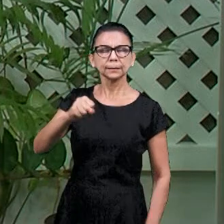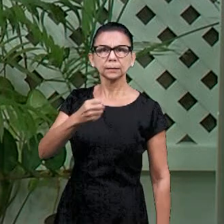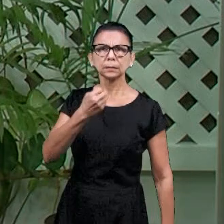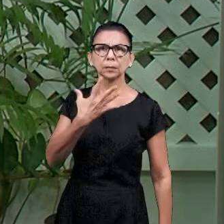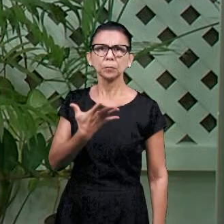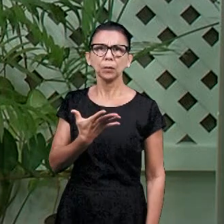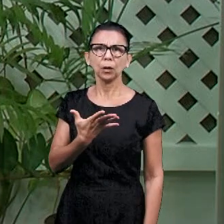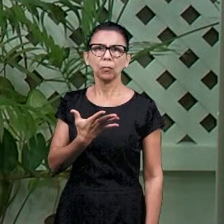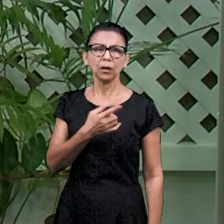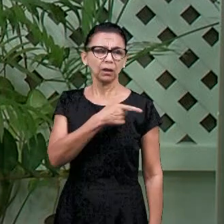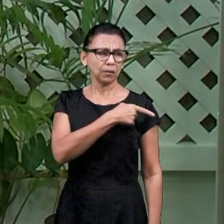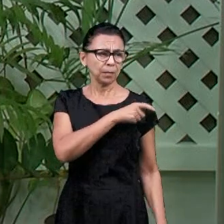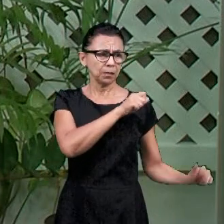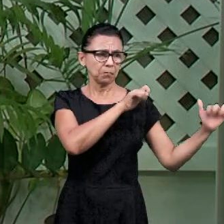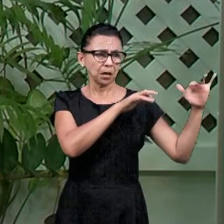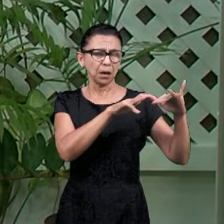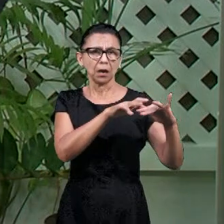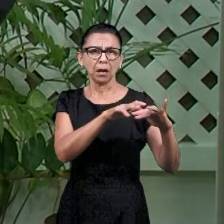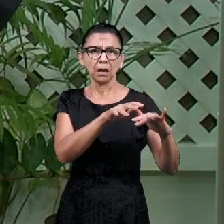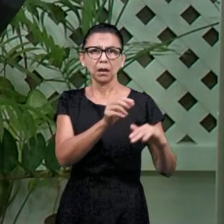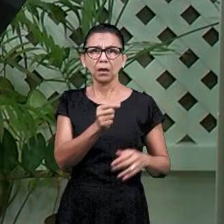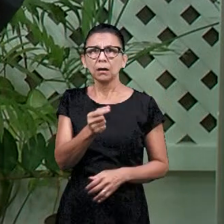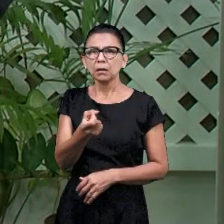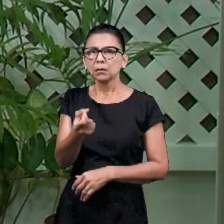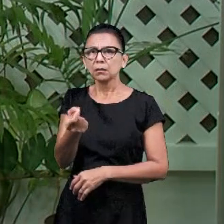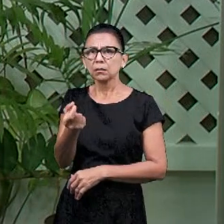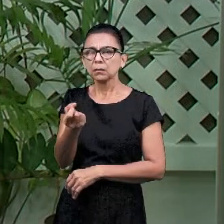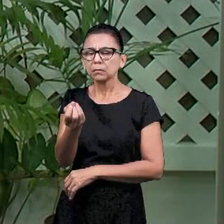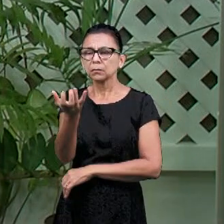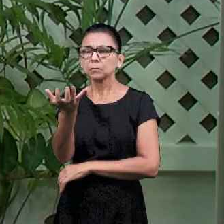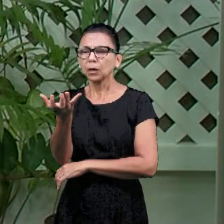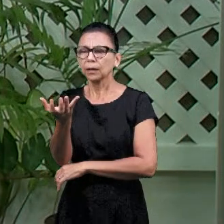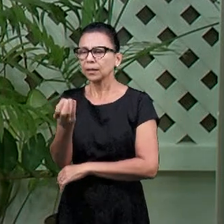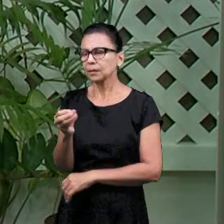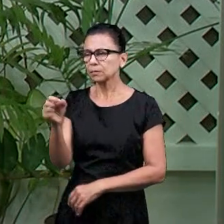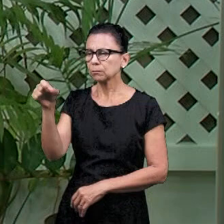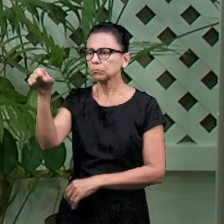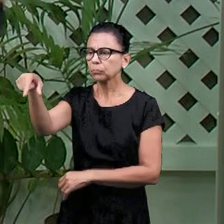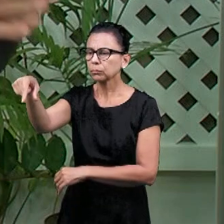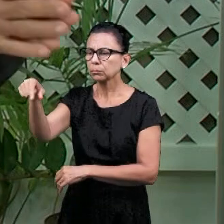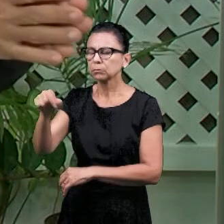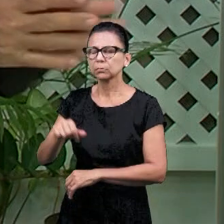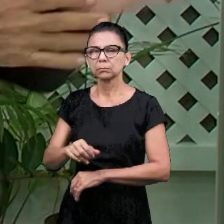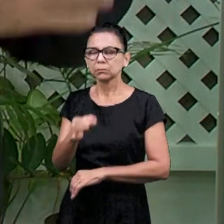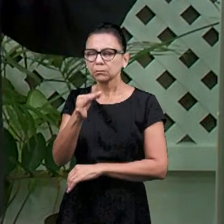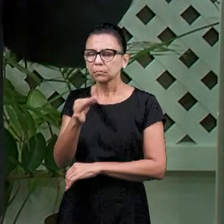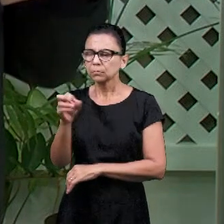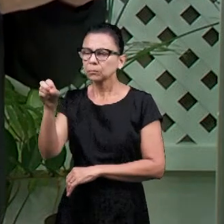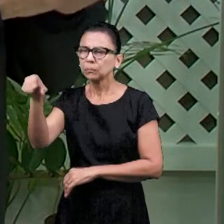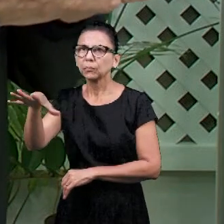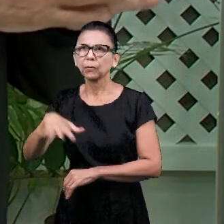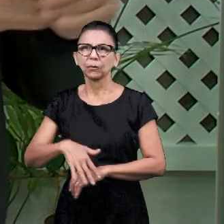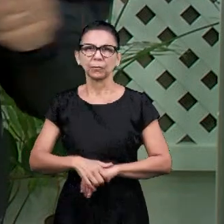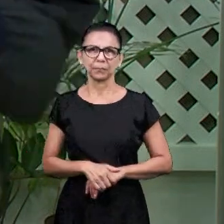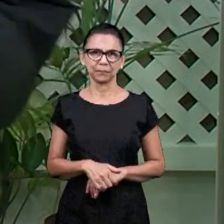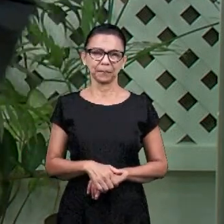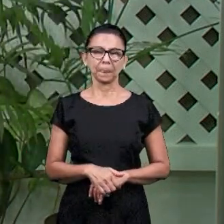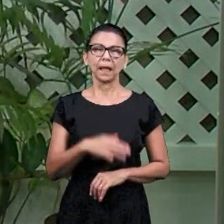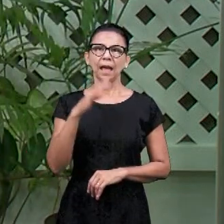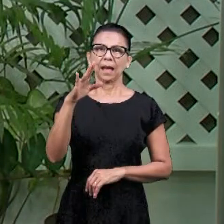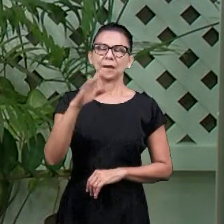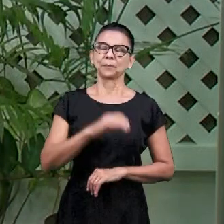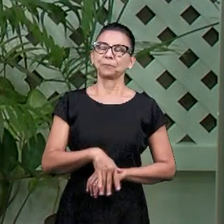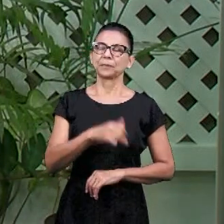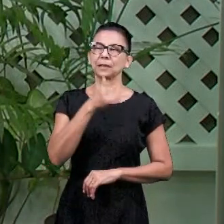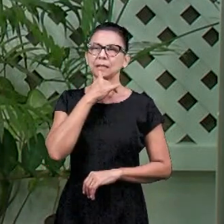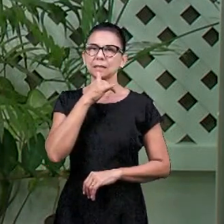bonne. Mais elle avait besoin de quoi? Donner l'aumône. La religion donne l'aumône. Donc, quelle est